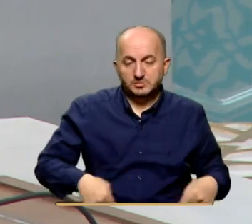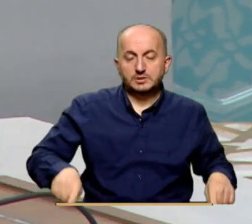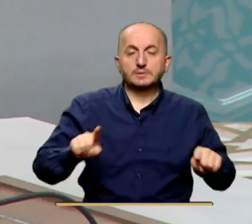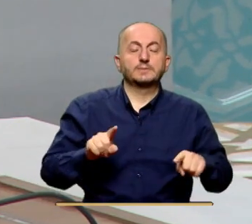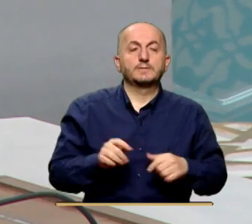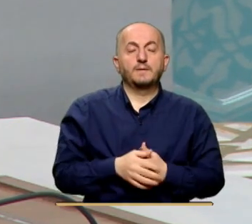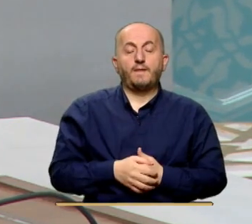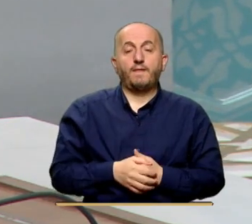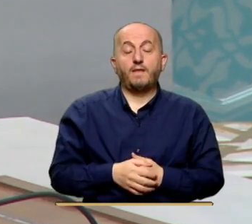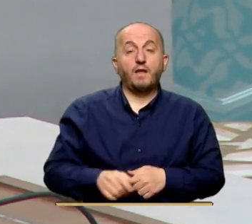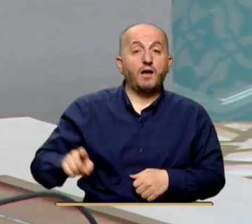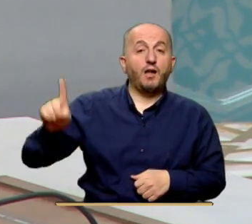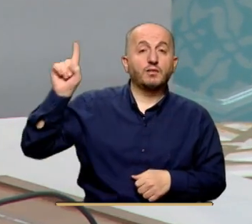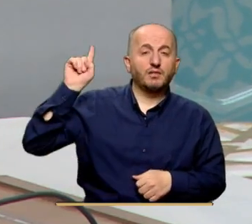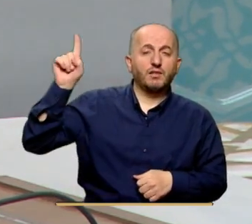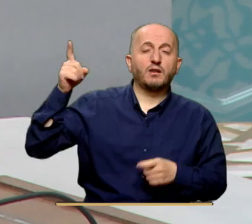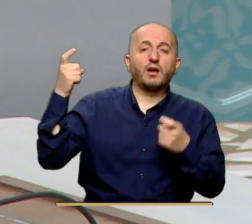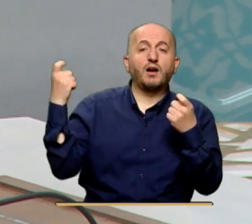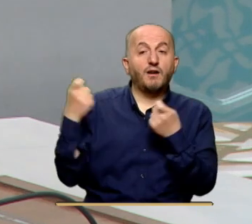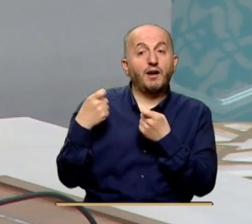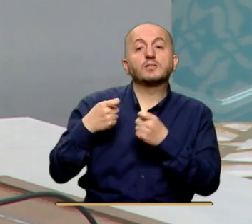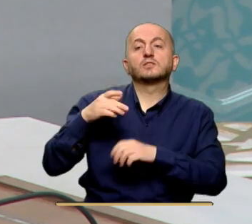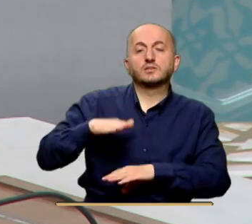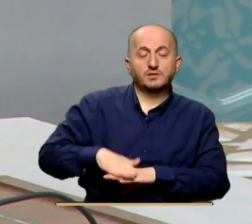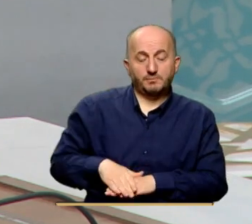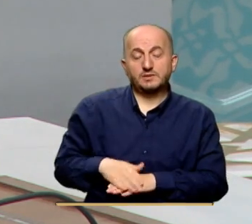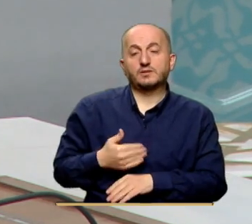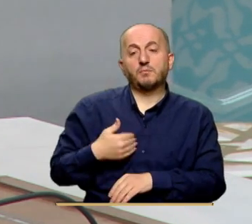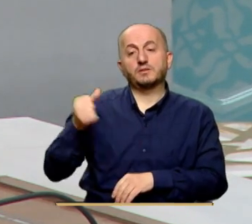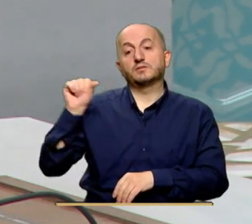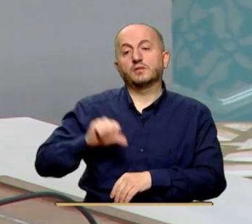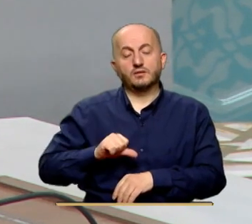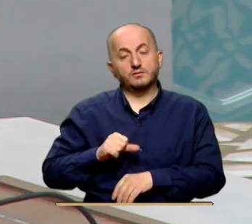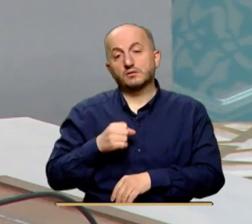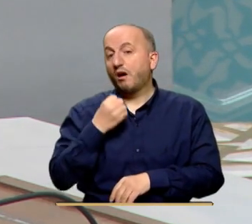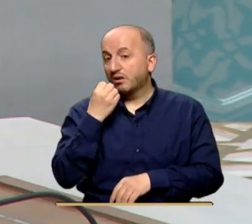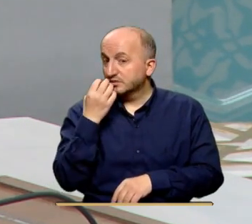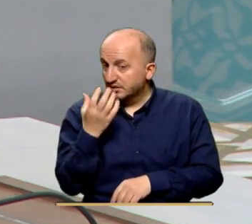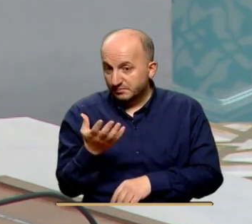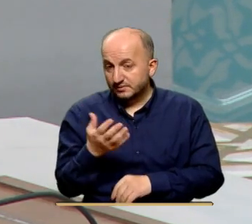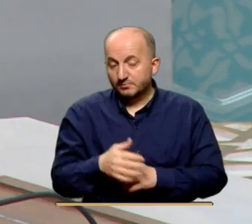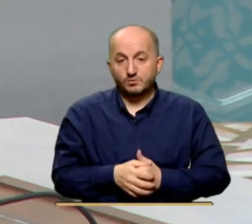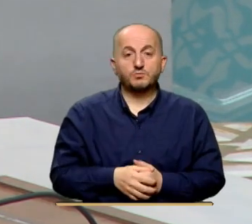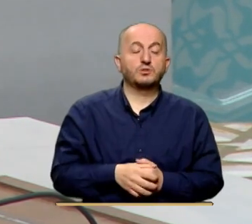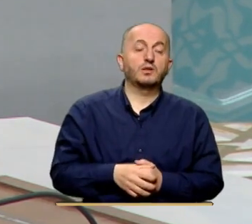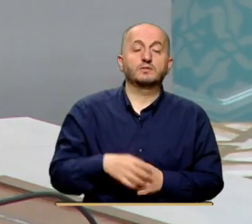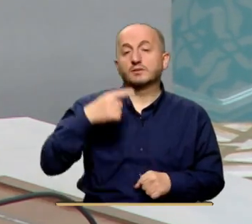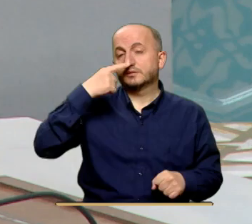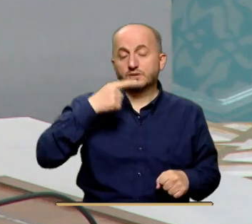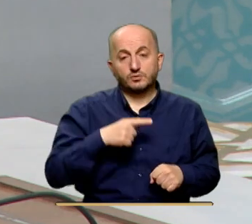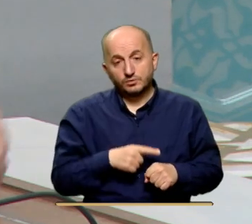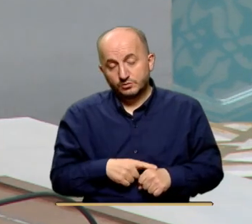Biz Allah ile harp ettik. Tabii ki yenildik itirafında bulunmuşlardır. İnanıyoruz